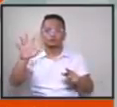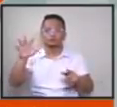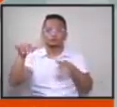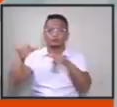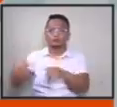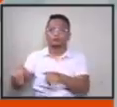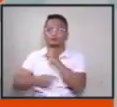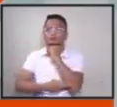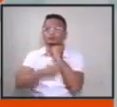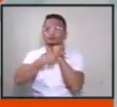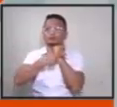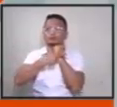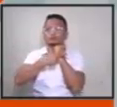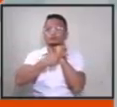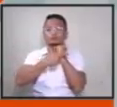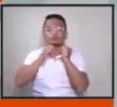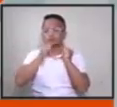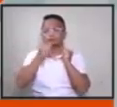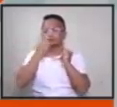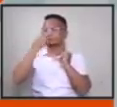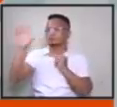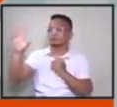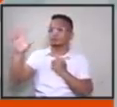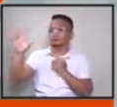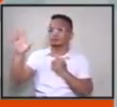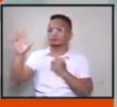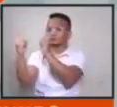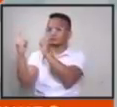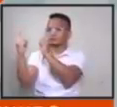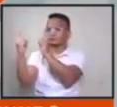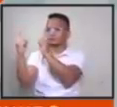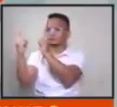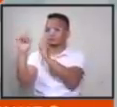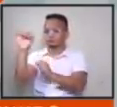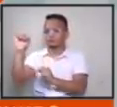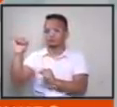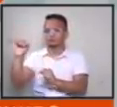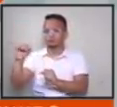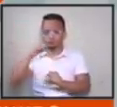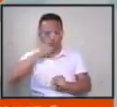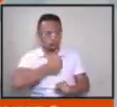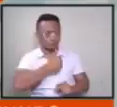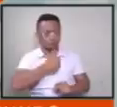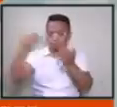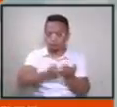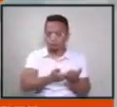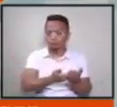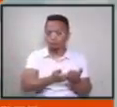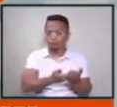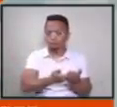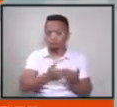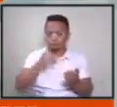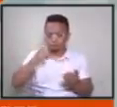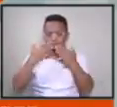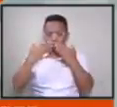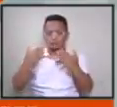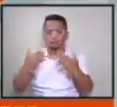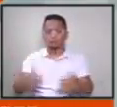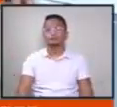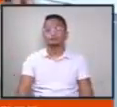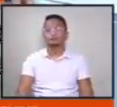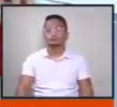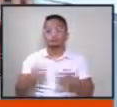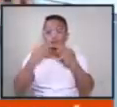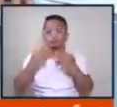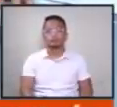muna, i-hotel ko muna sila, hindi muna sila uwi. Eh kasi nagbabanta ka. Yes, sir. O, bukas, punta ka rito. Yes, sir. Salamat po, Chairman. Thank you, sir.